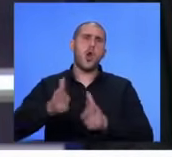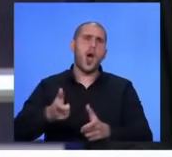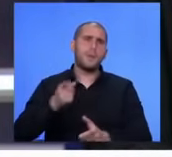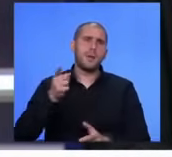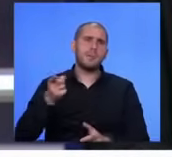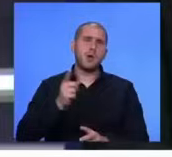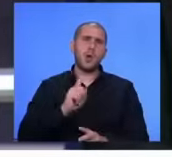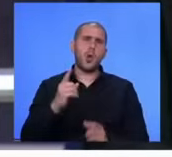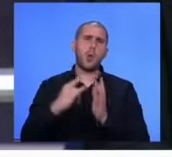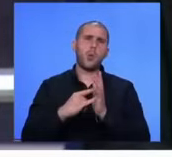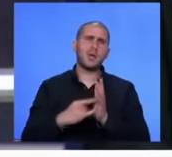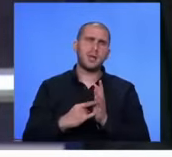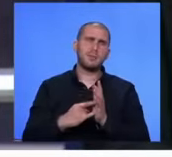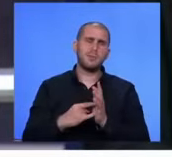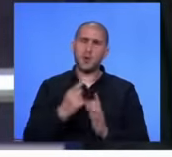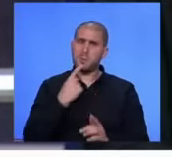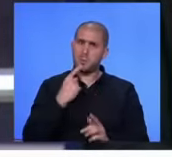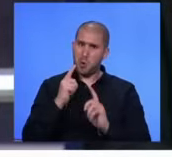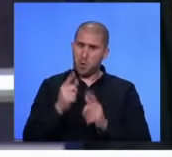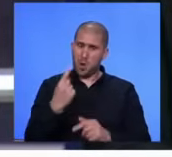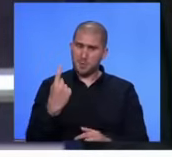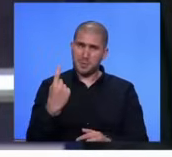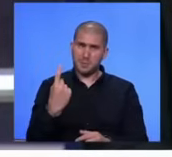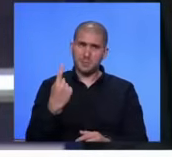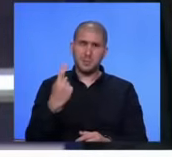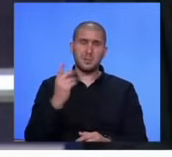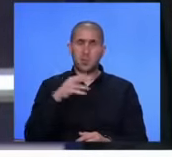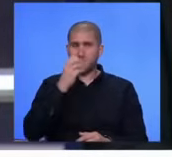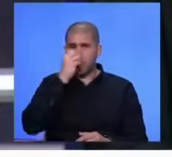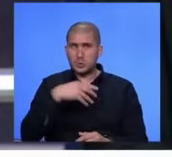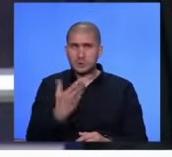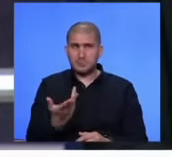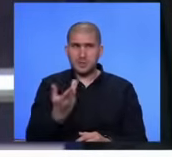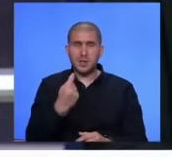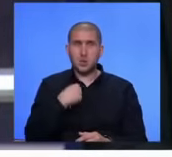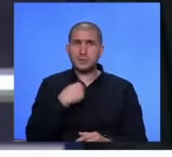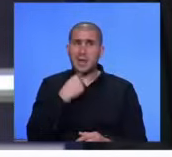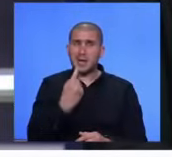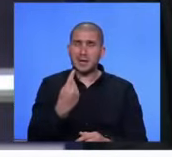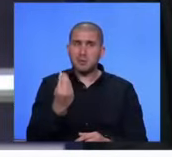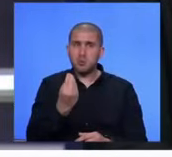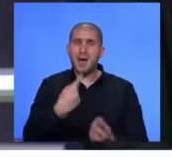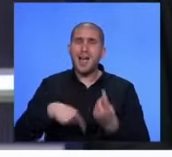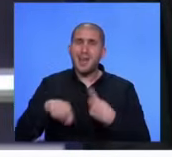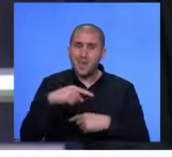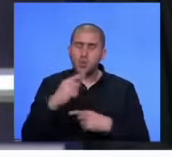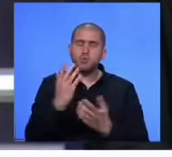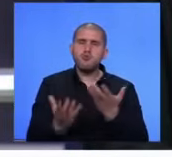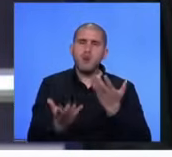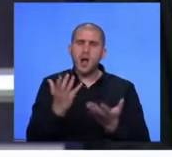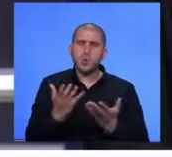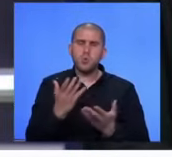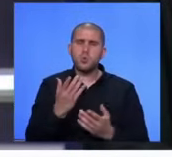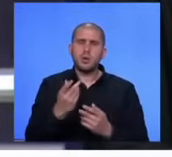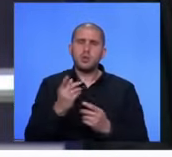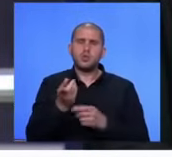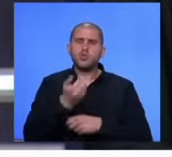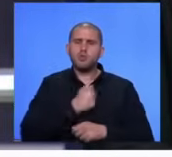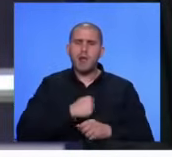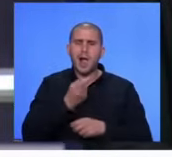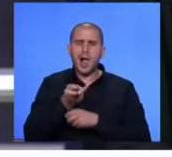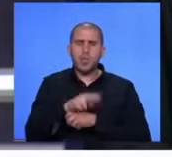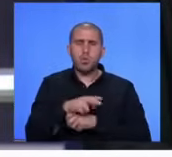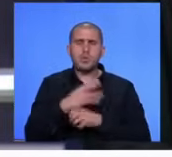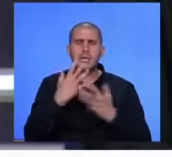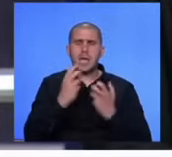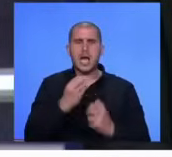בלתי חוקיים. עוד קוראים להם לוחמים ברוב החוצפה. Okay. ואני רוצה להגיד משהו, אנחנו שקלנו את היקר לנו מכל,